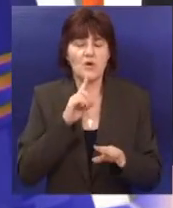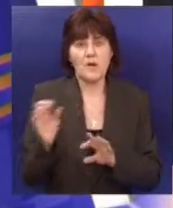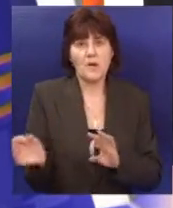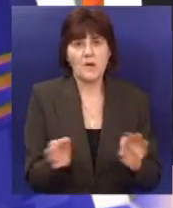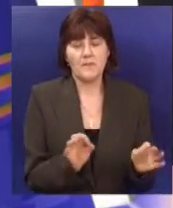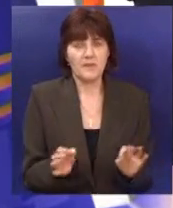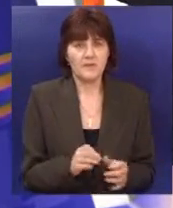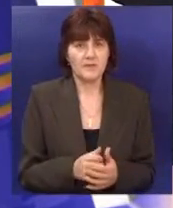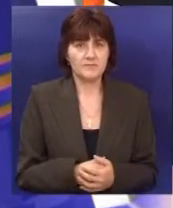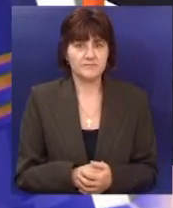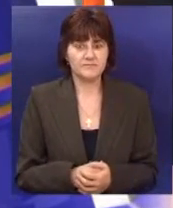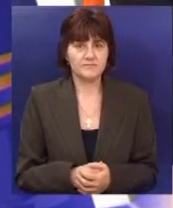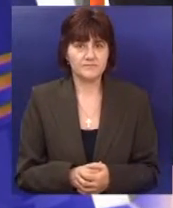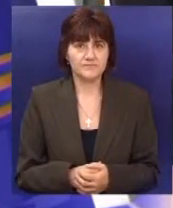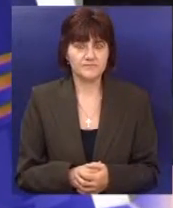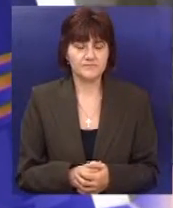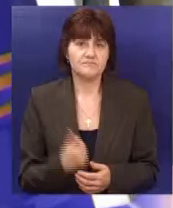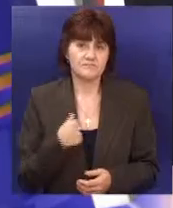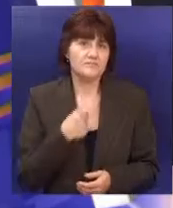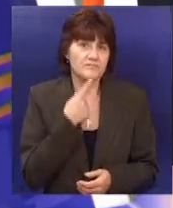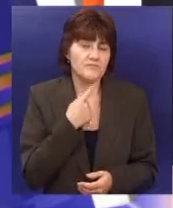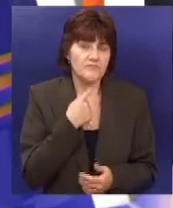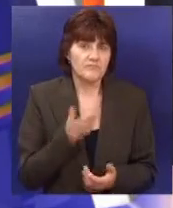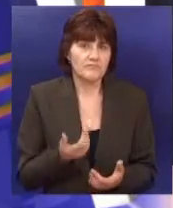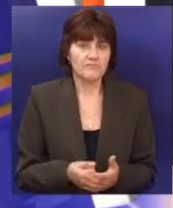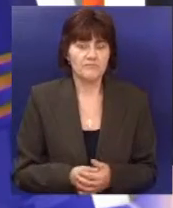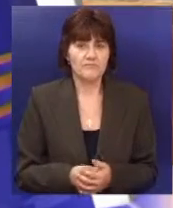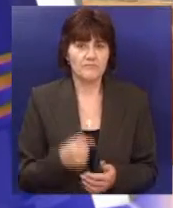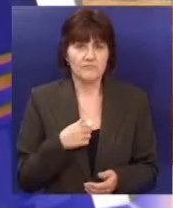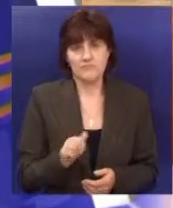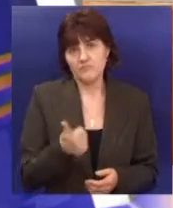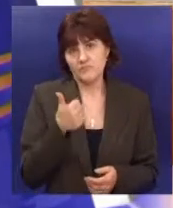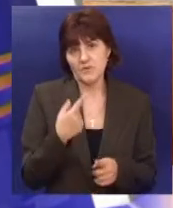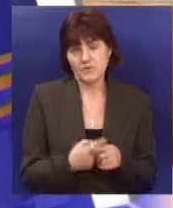koji su im pripremili kratak umetnički program. Meni se dopalo,